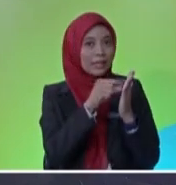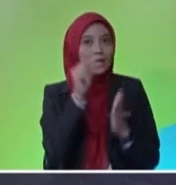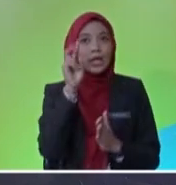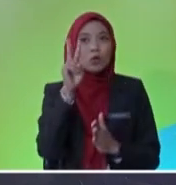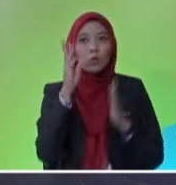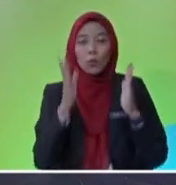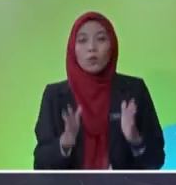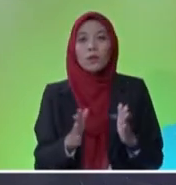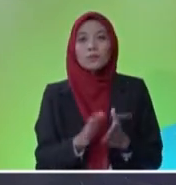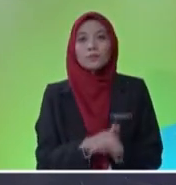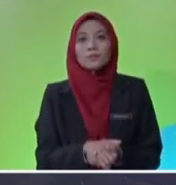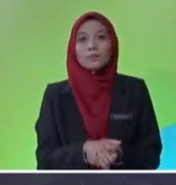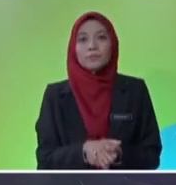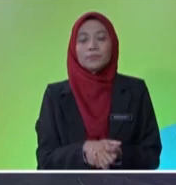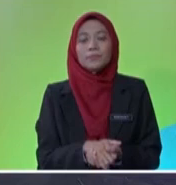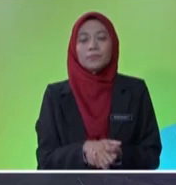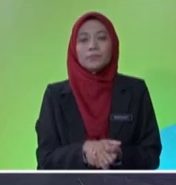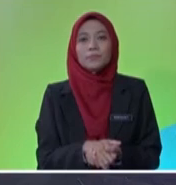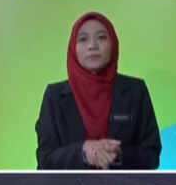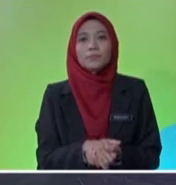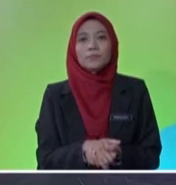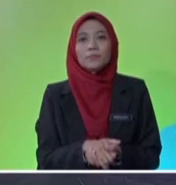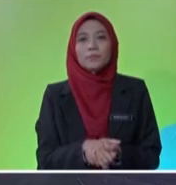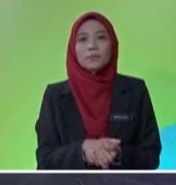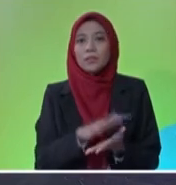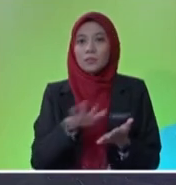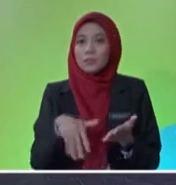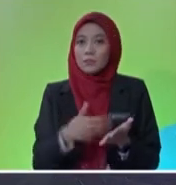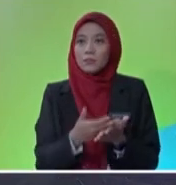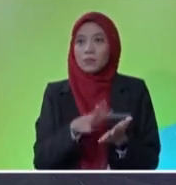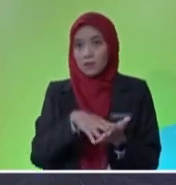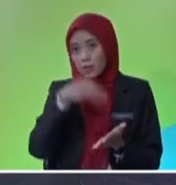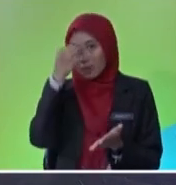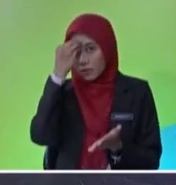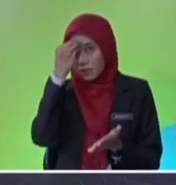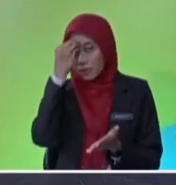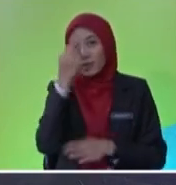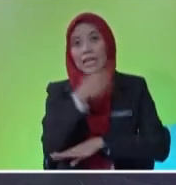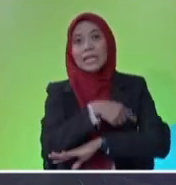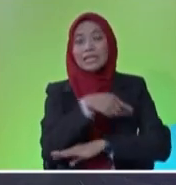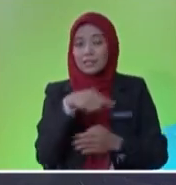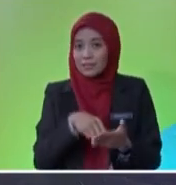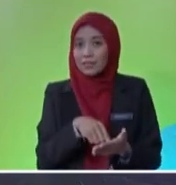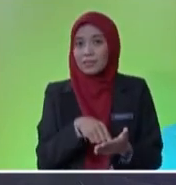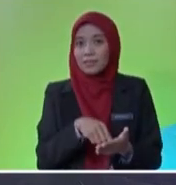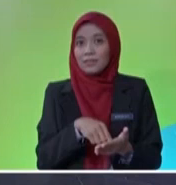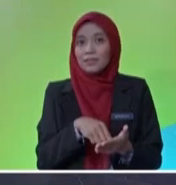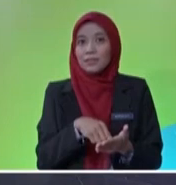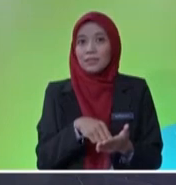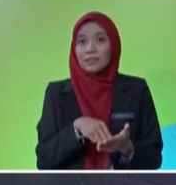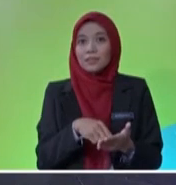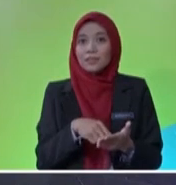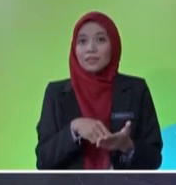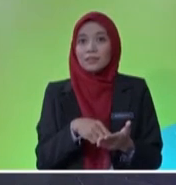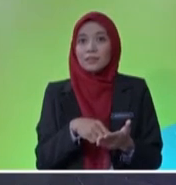betul kesimpulan yang secara keseluruhan daripada awal PDP kita pada hari ini sehinggalah kepada saat